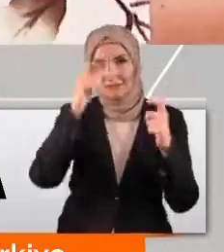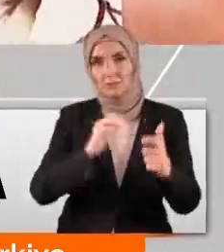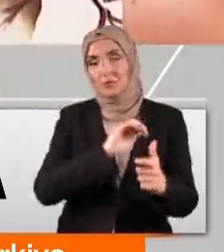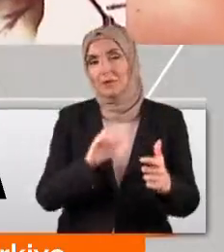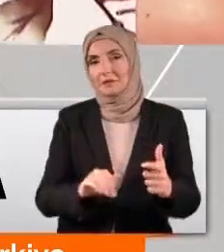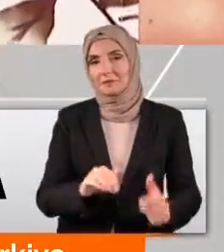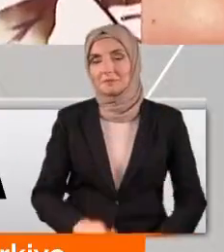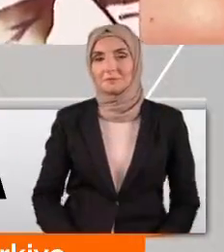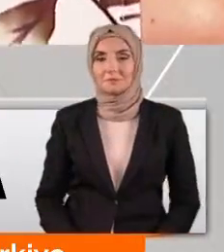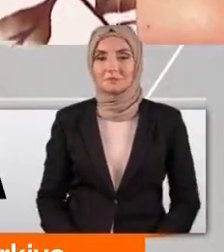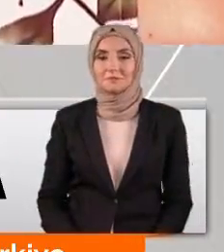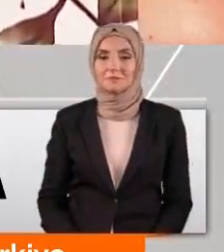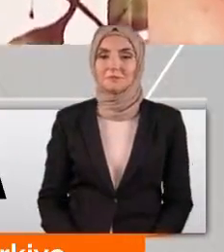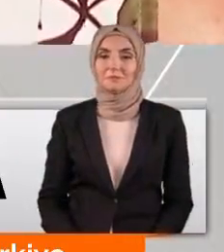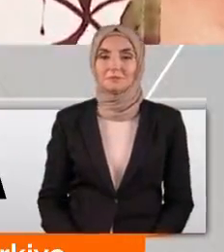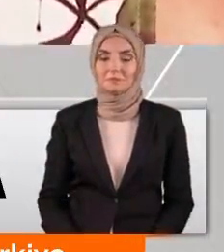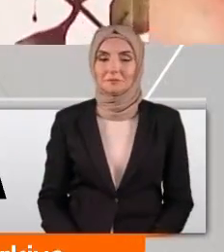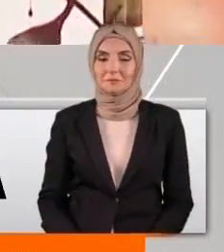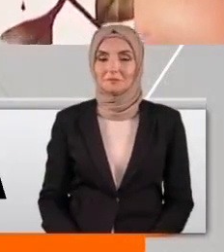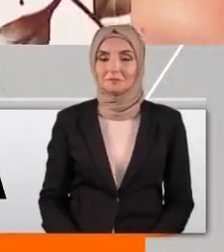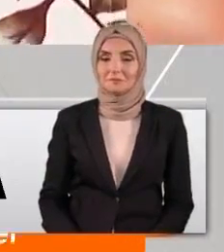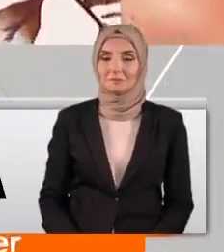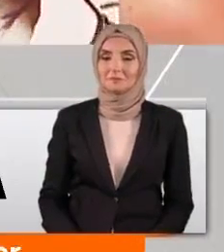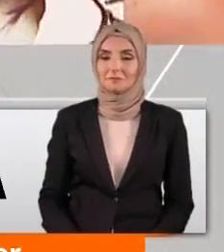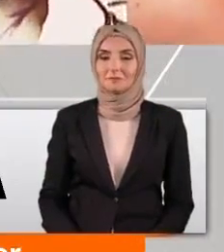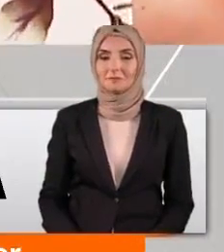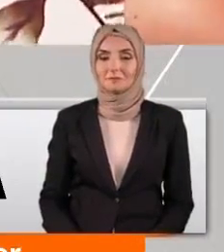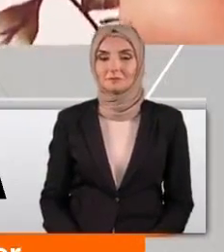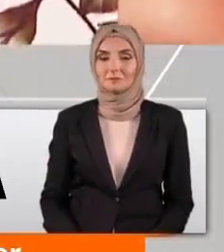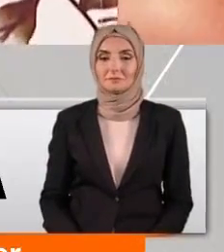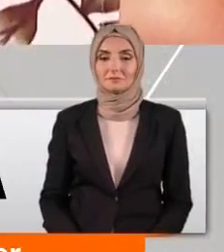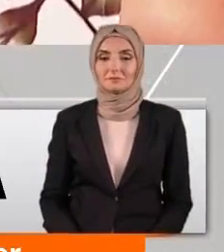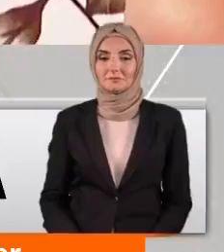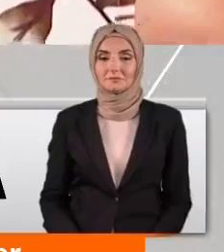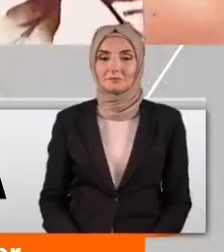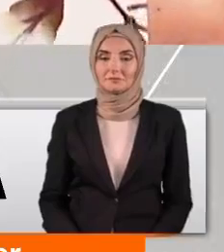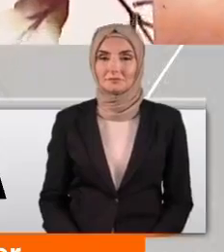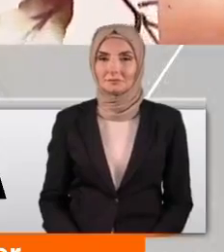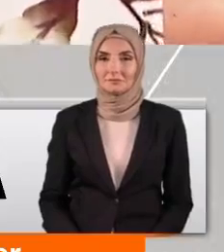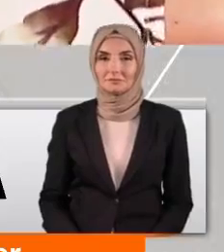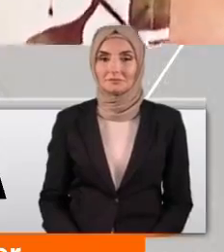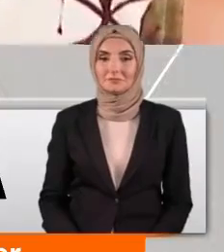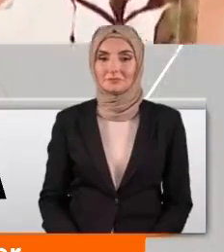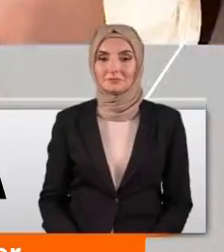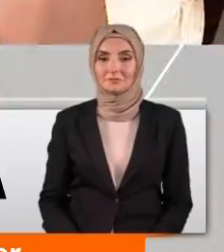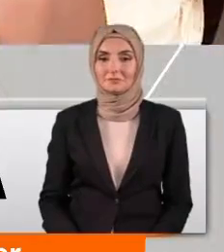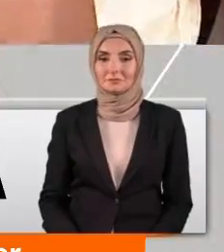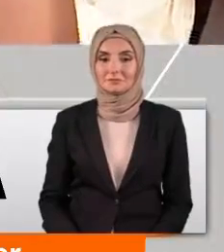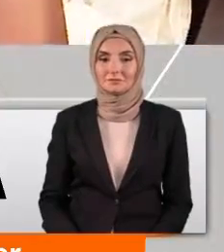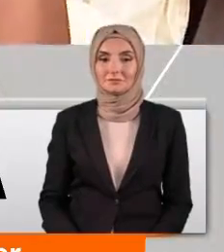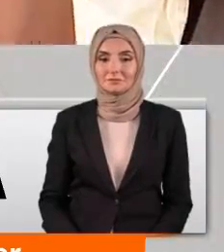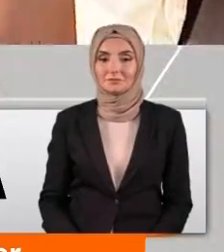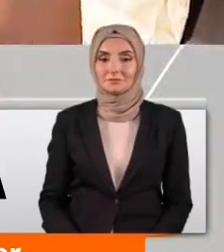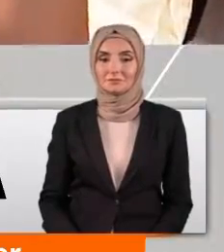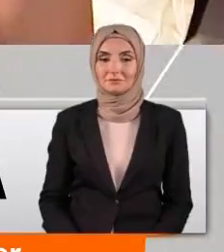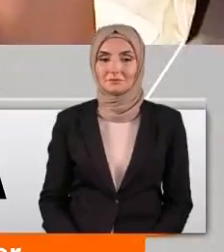hayalleri vardı. Çünkü kendilerinin mitolojisinde, efsanelerinde Miklagard adıyla anılan İstanbul'un çok büyük bir önemi var. Sen seyahat